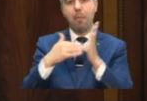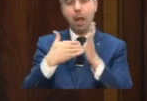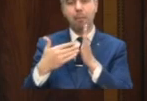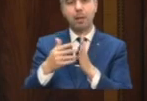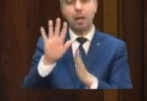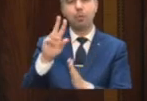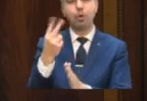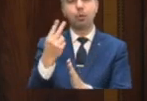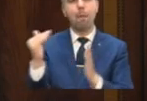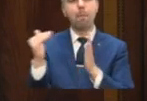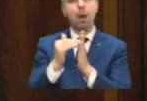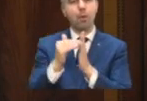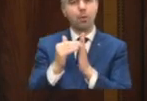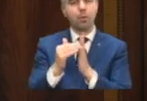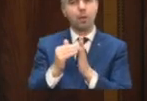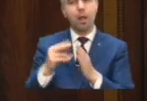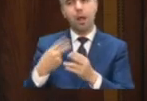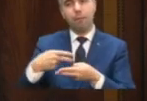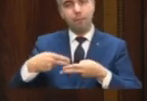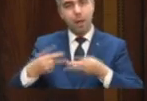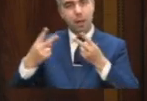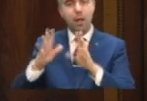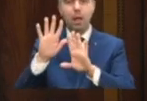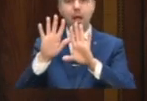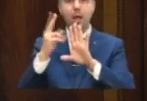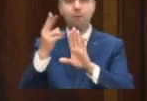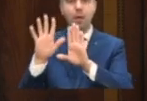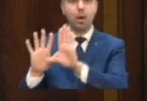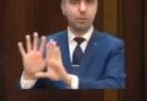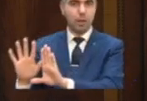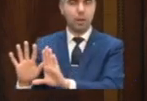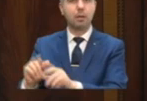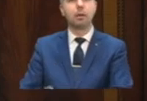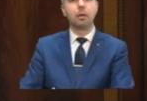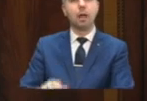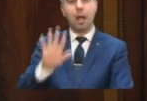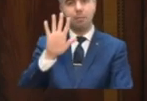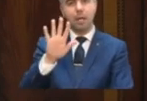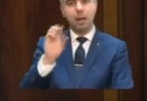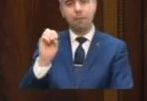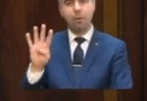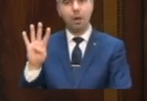25 مليون اللي انطلق سنة 2010، أيضا عرف إنجاز ما يقارب